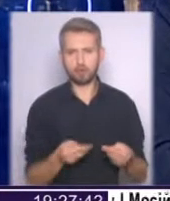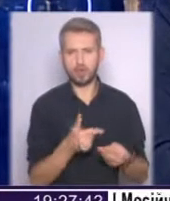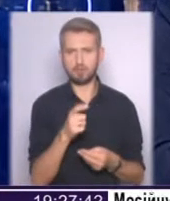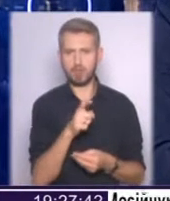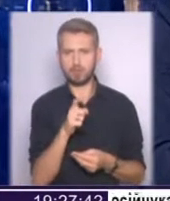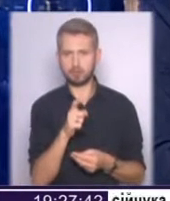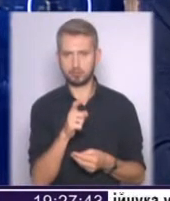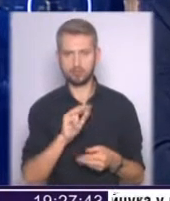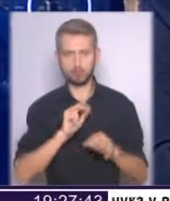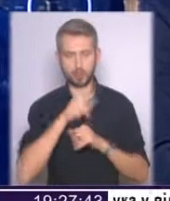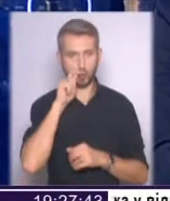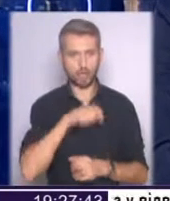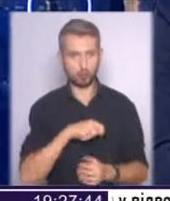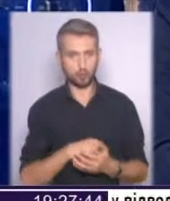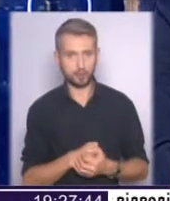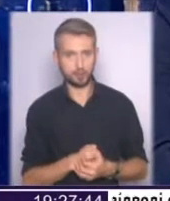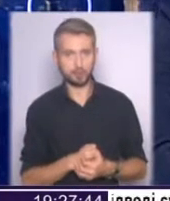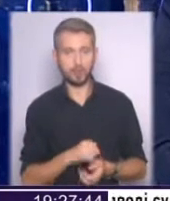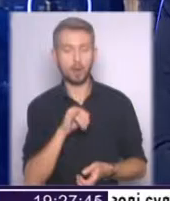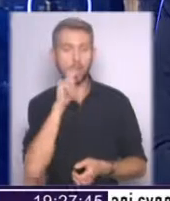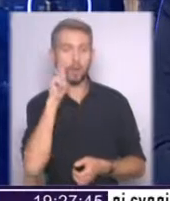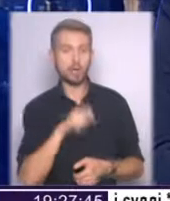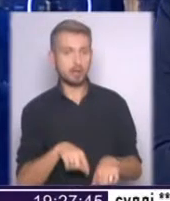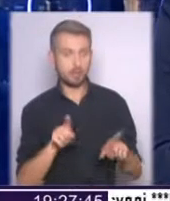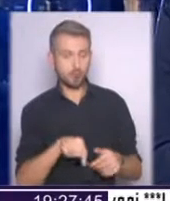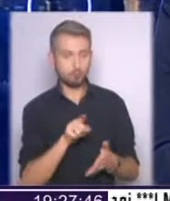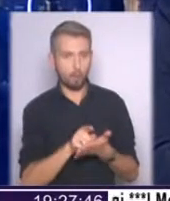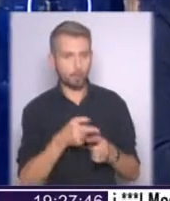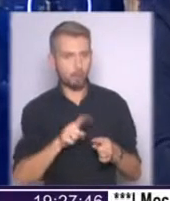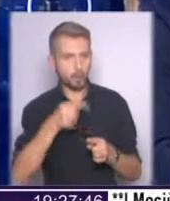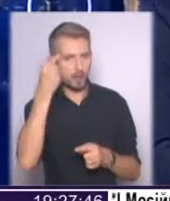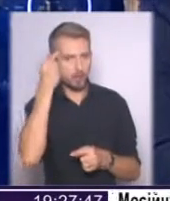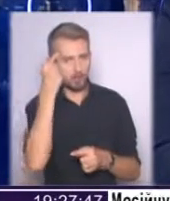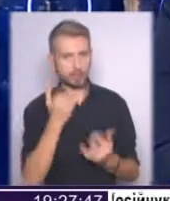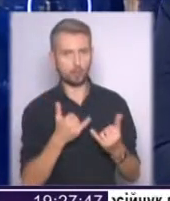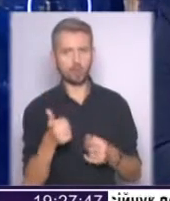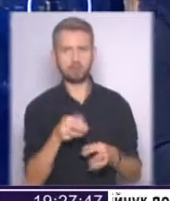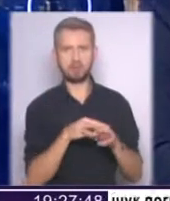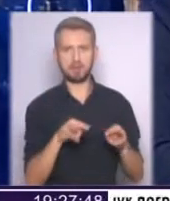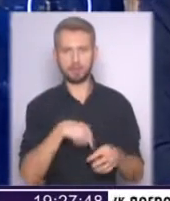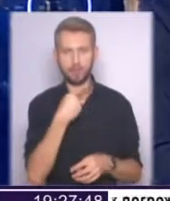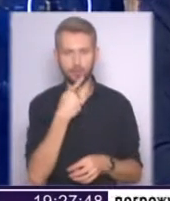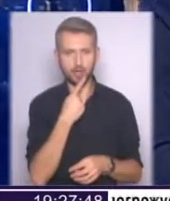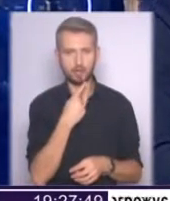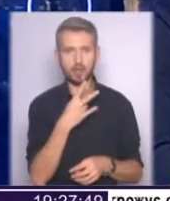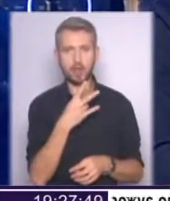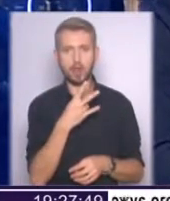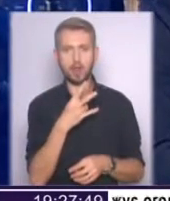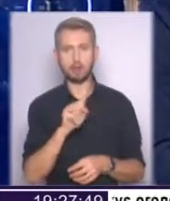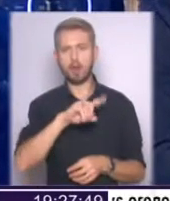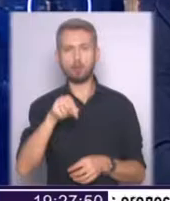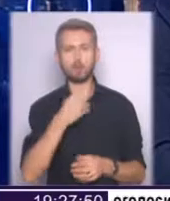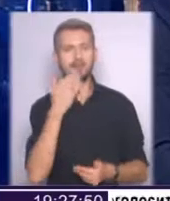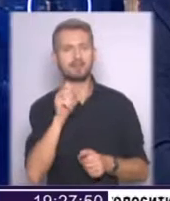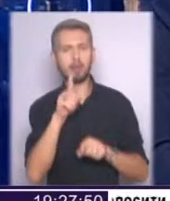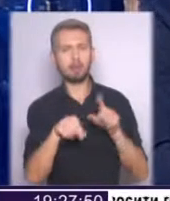через Україну. І, власне кажучи, Україна також повинна про це думати. Сьогодні прем'єр-міністр говорив на годині запитань до уряду про